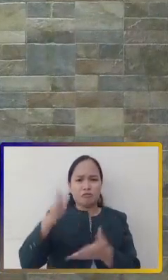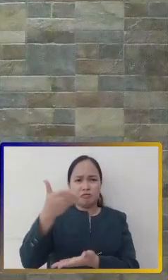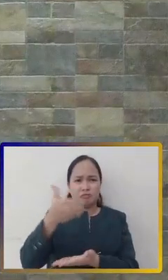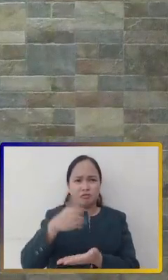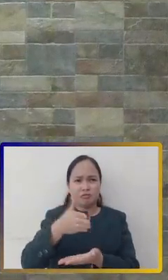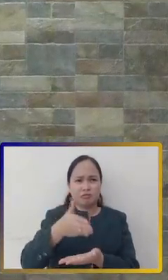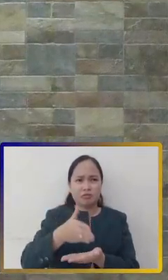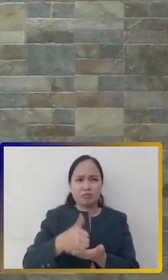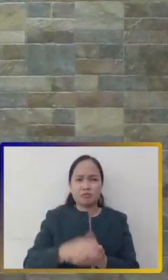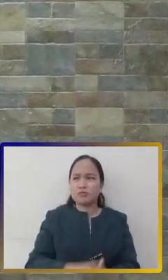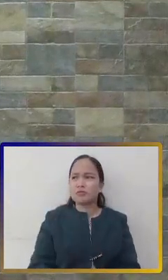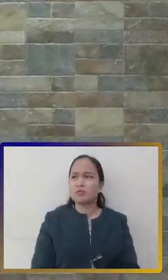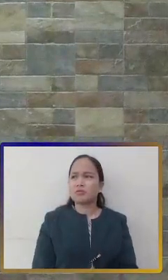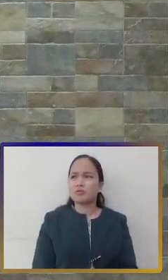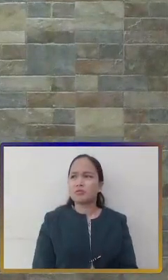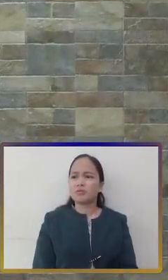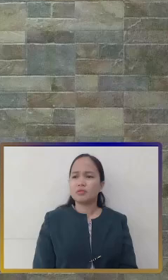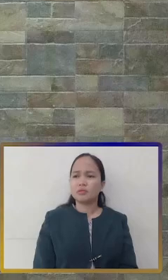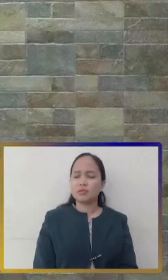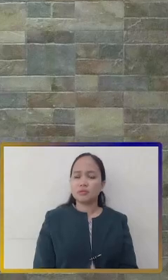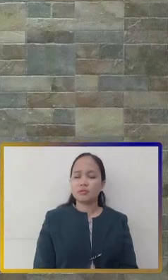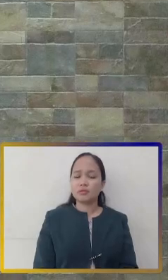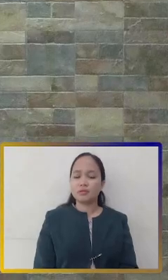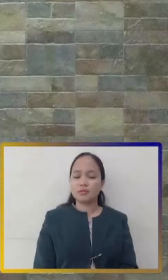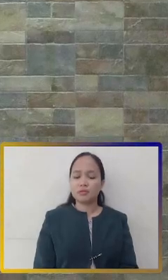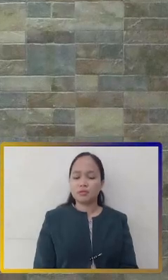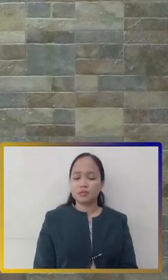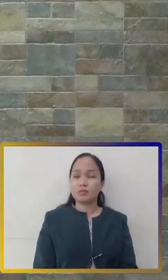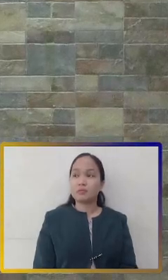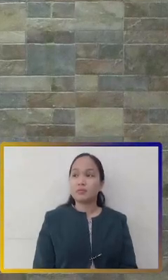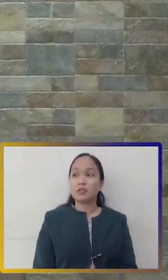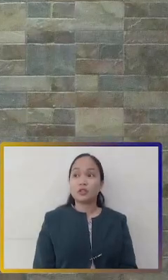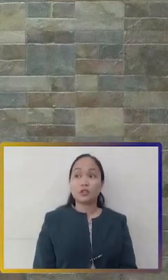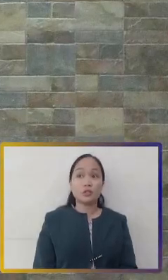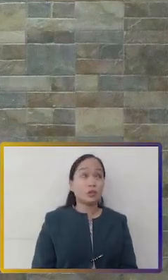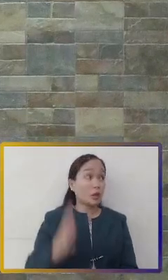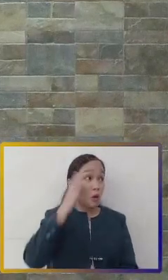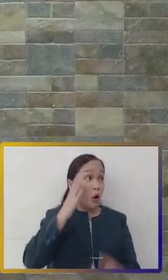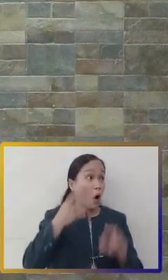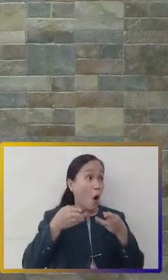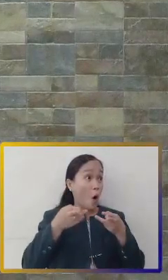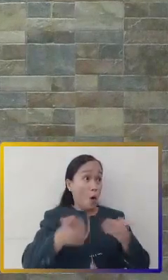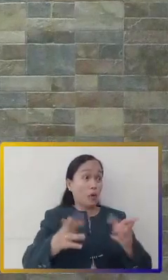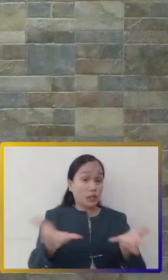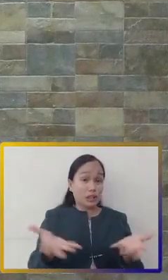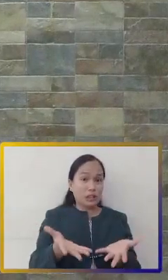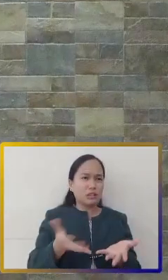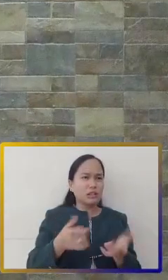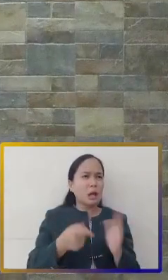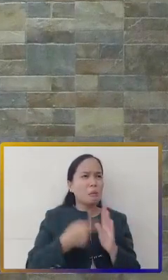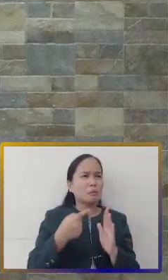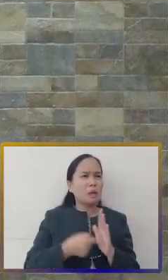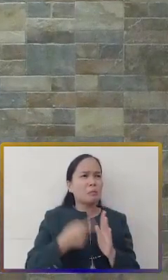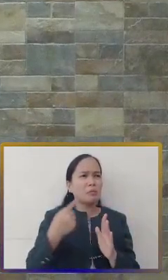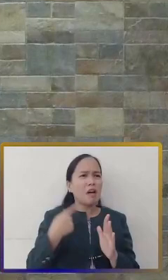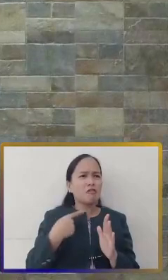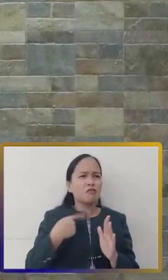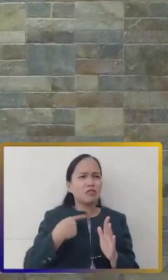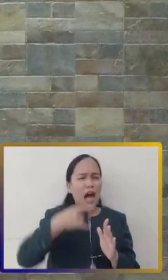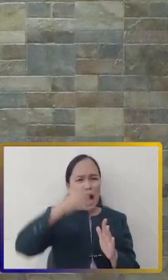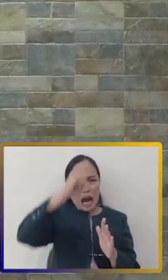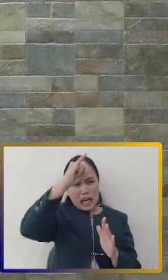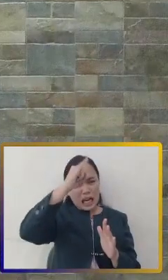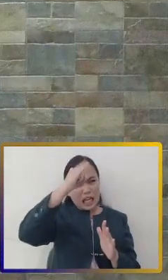ay Jehovah's Witness kasi hindi yun na nakalagay. You see? Minsan nakikita namin ang lumalabas dyan, mga Indiano eh. Pero may nakalagay